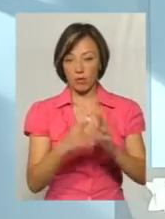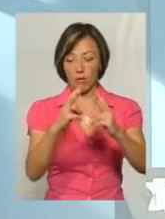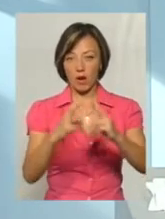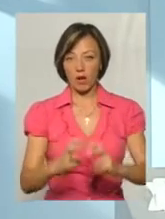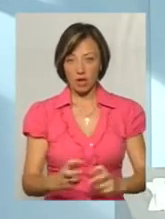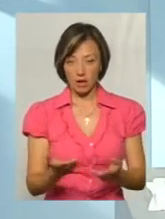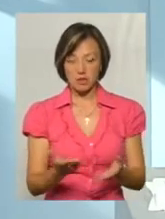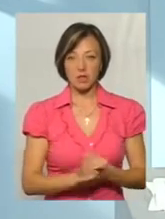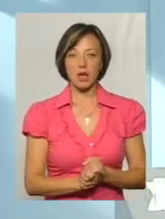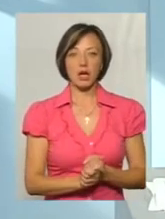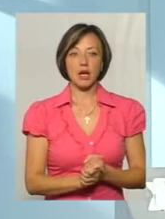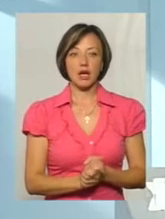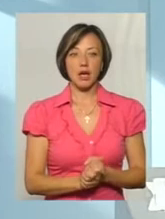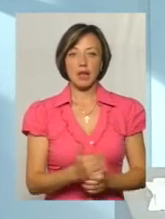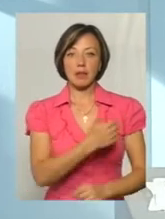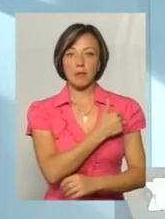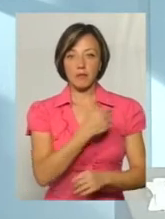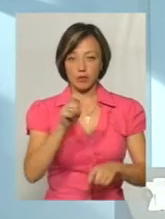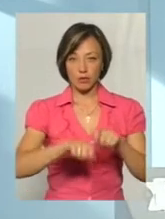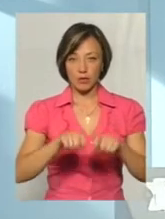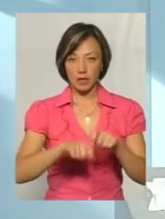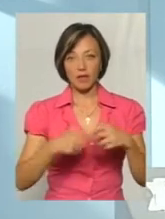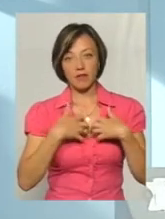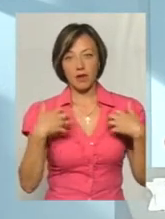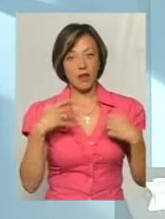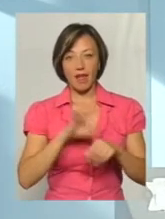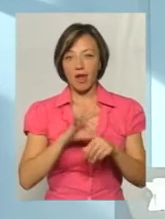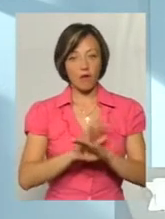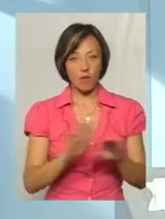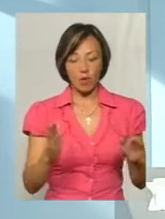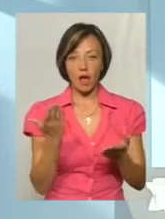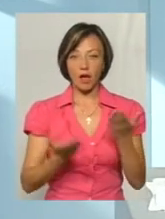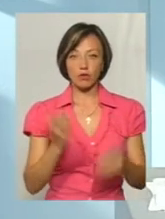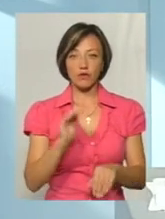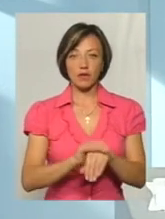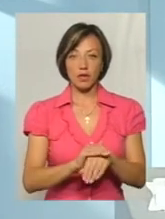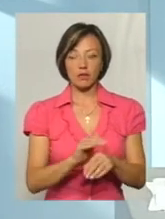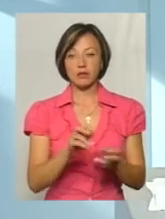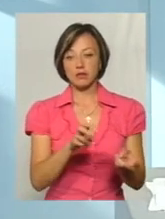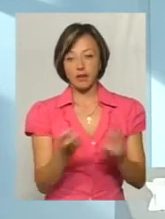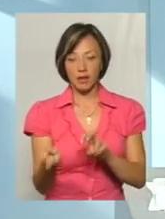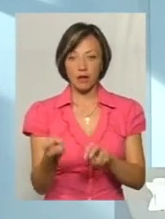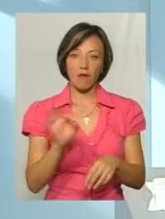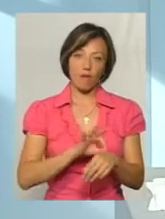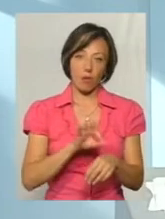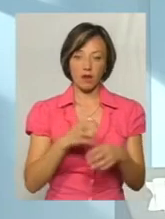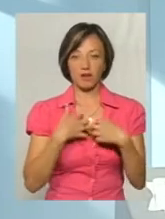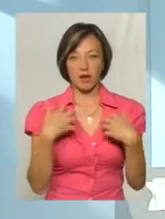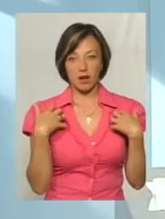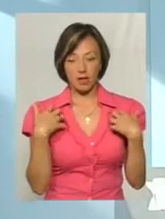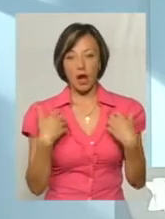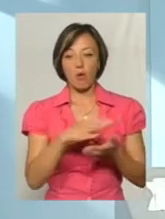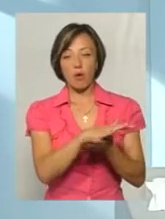оглядається. Термометрія, чи тварині не хворі, виявляють загинувших чи хворих тварин.